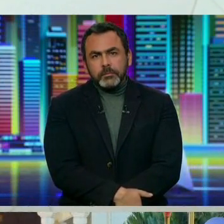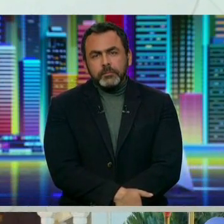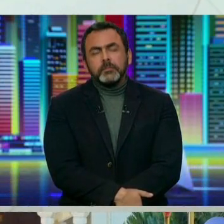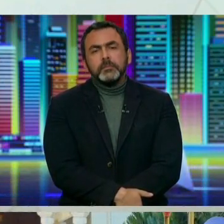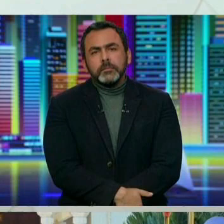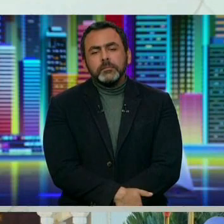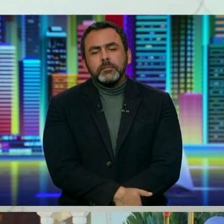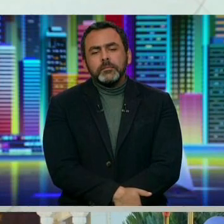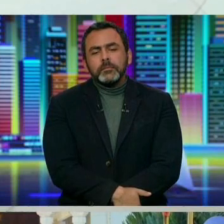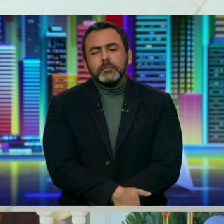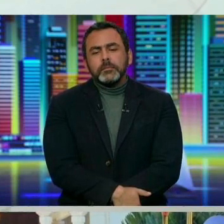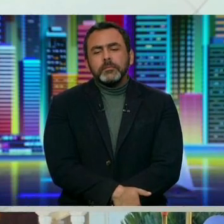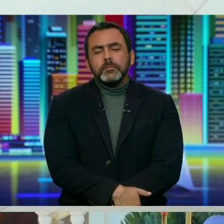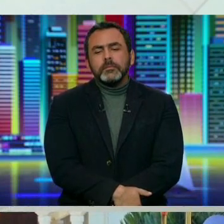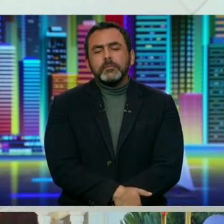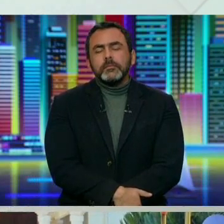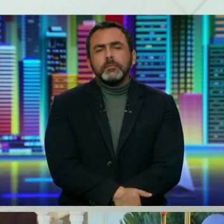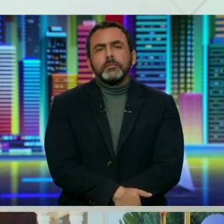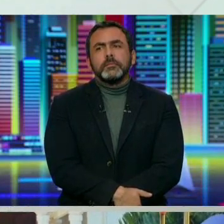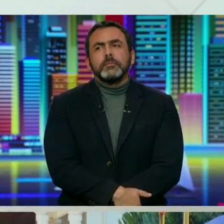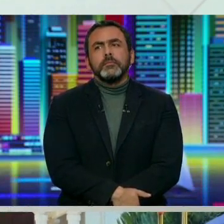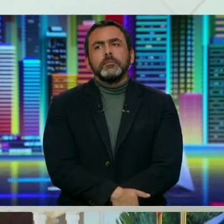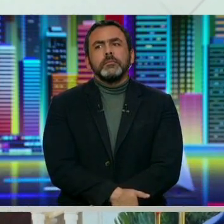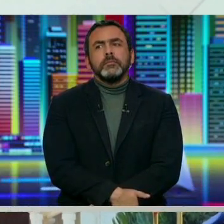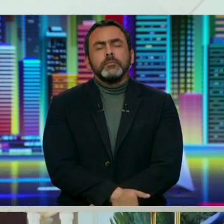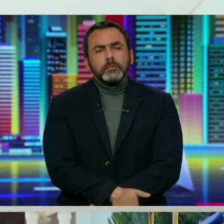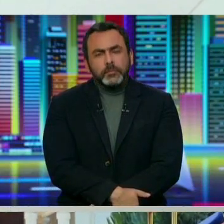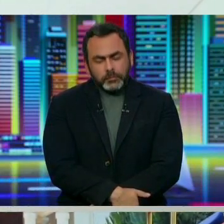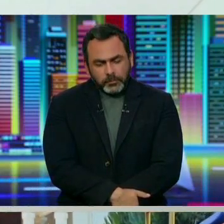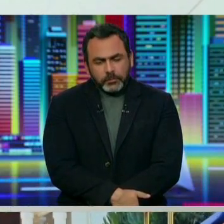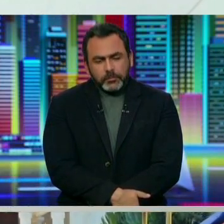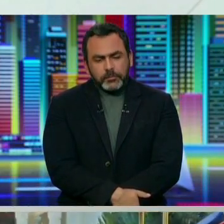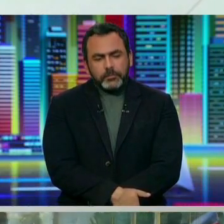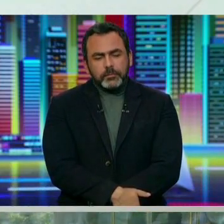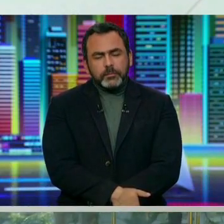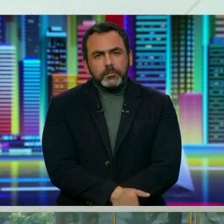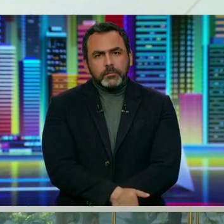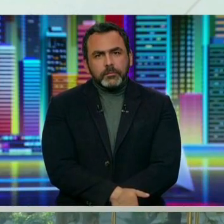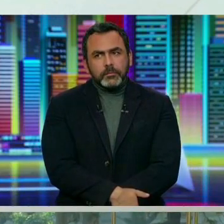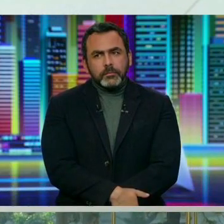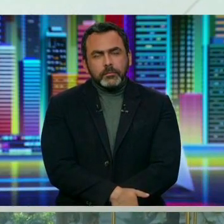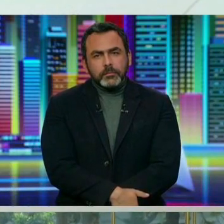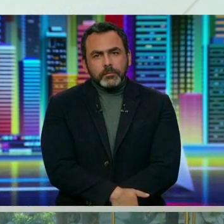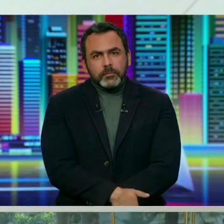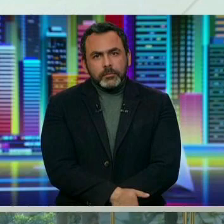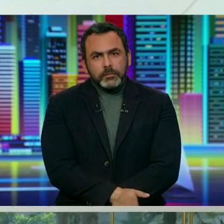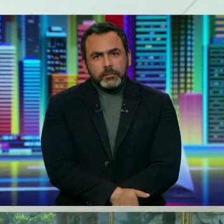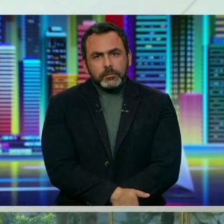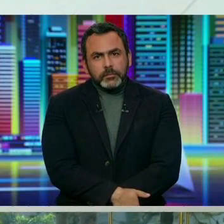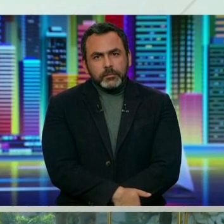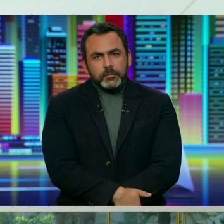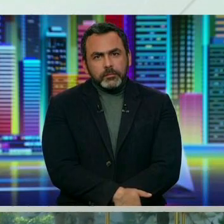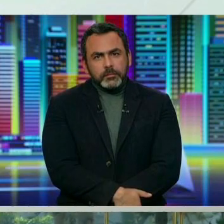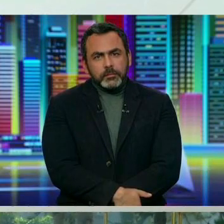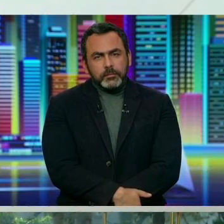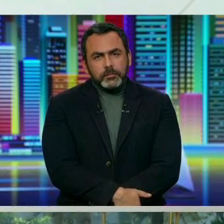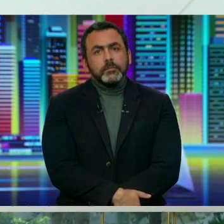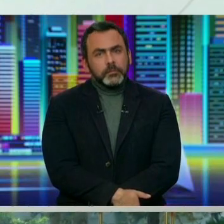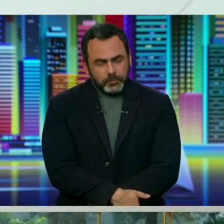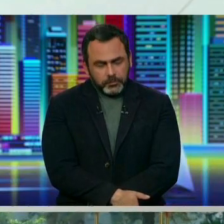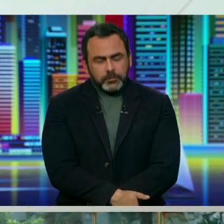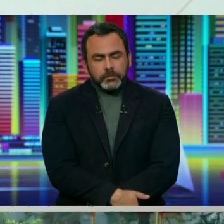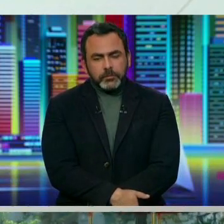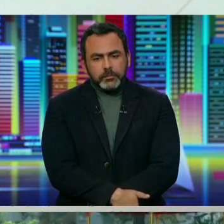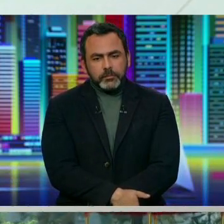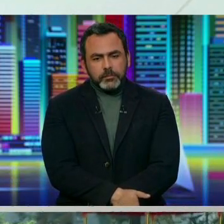فبراير المقبل وستكون رئيسة الاتحاد الإفريقي لمدة عام، والسنغال كما راينا اليوم منسجمه مع الموقف